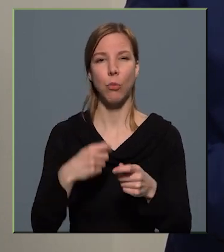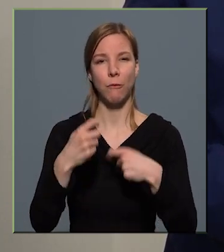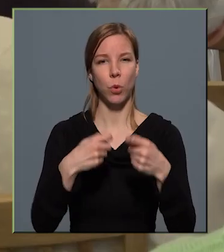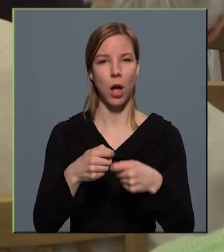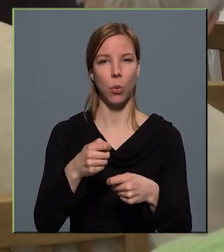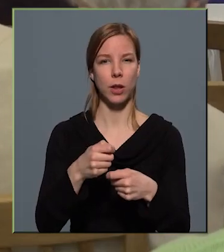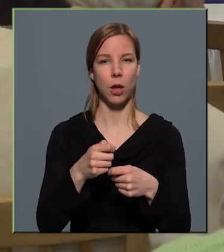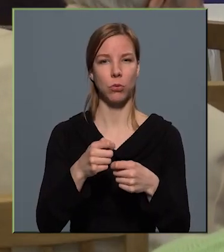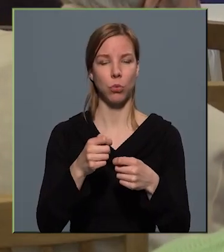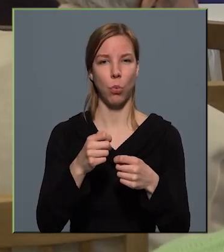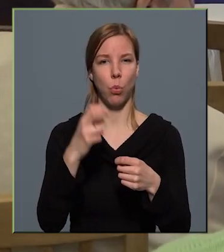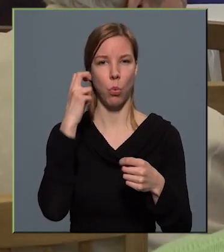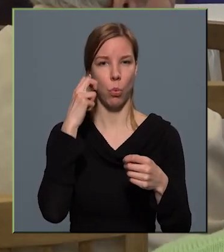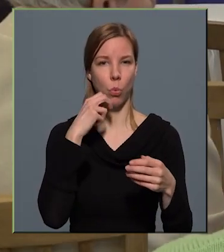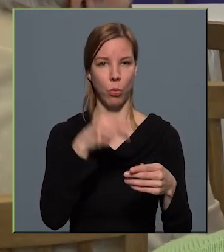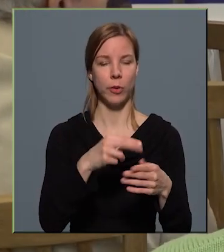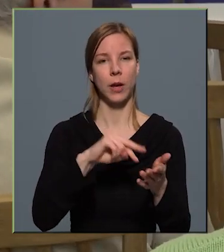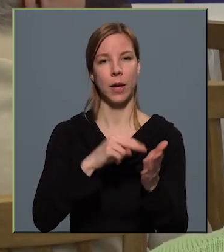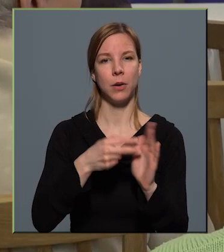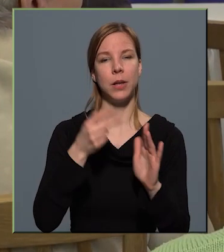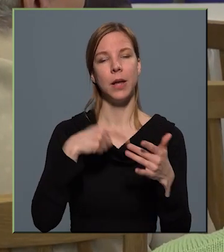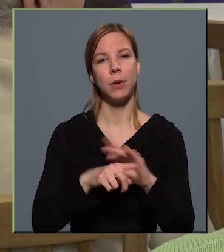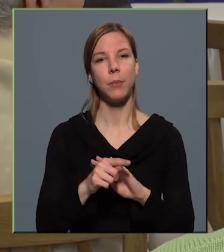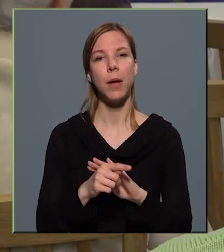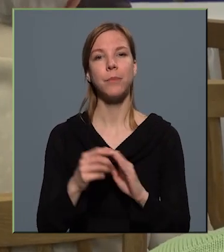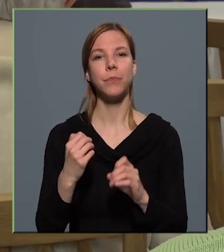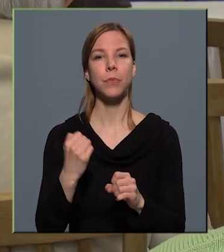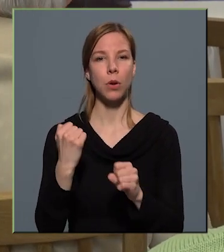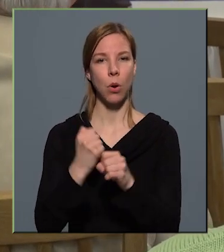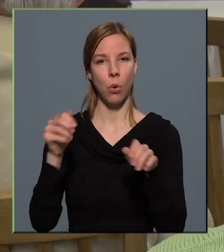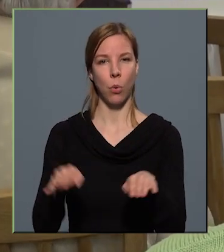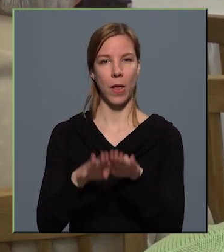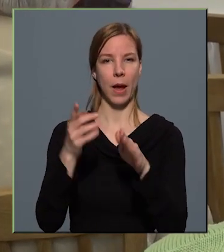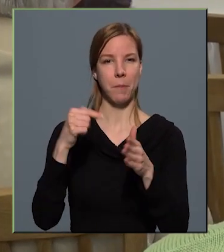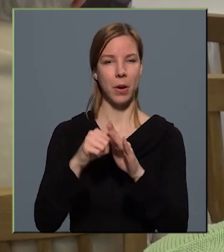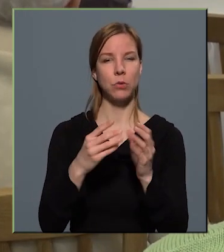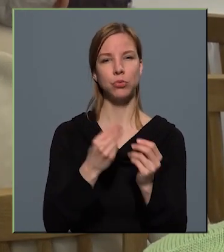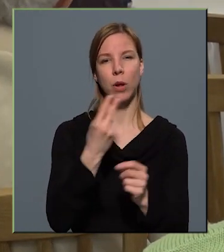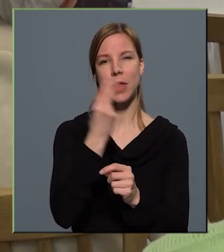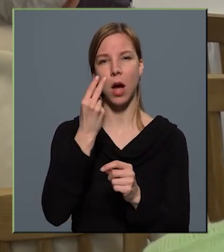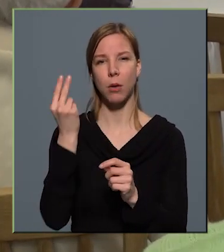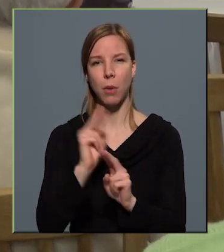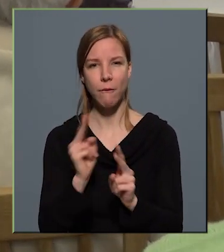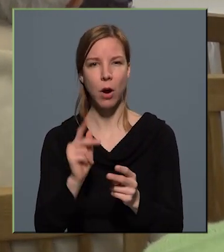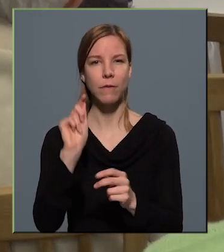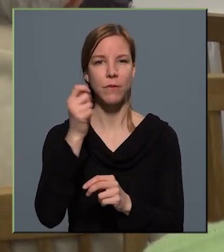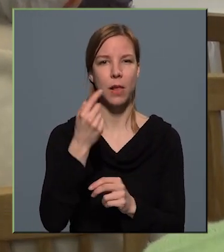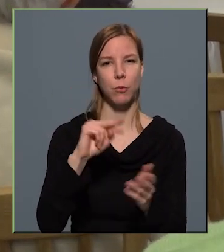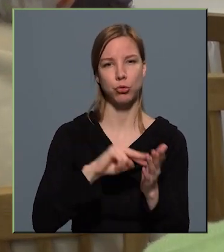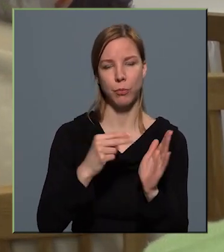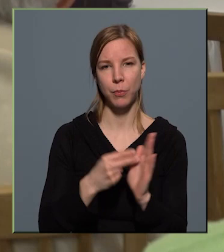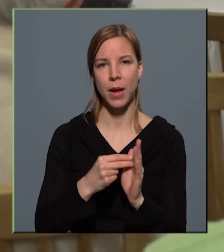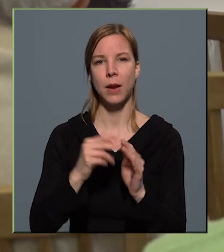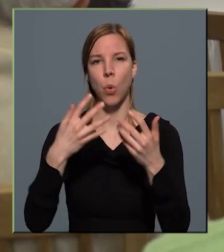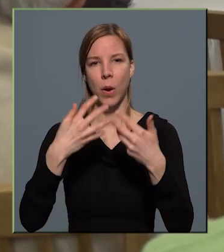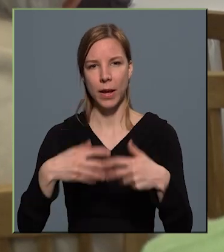kerületben, és nyilván kollégáink között számos szakterület, szakma megtalálható, a villamosmérnöktől a gépészmérnökön keresztül